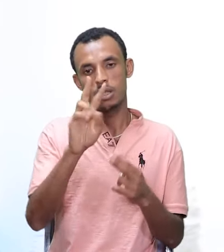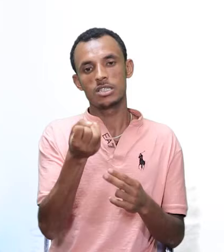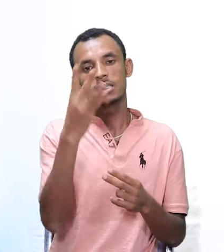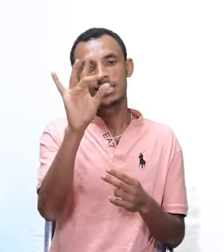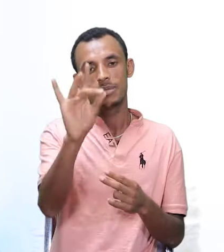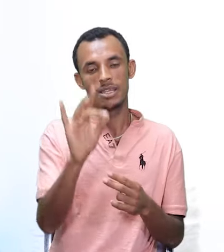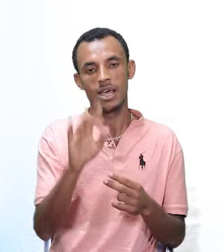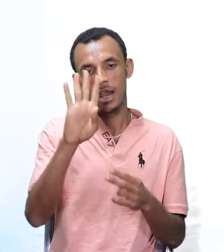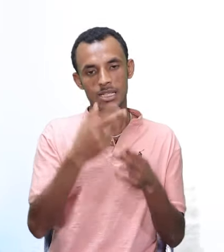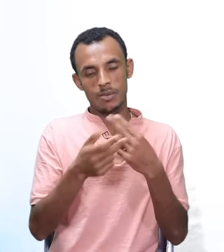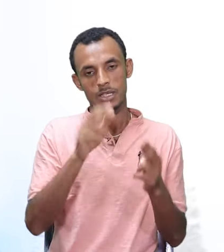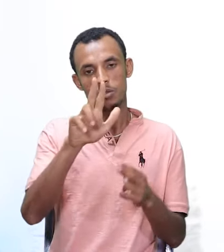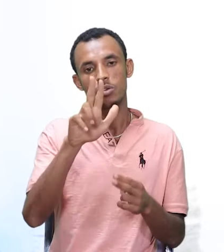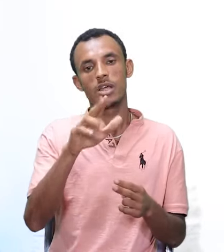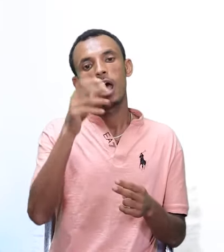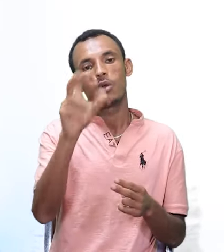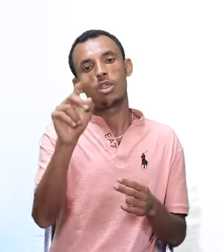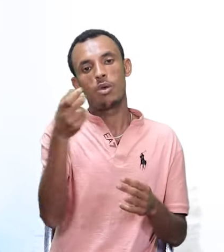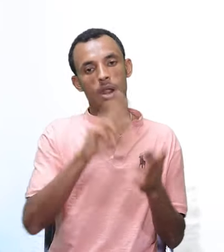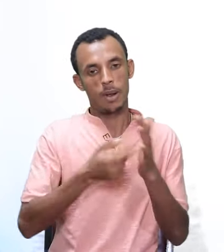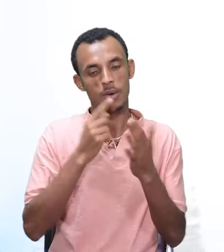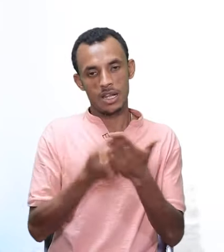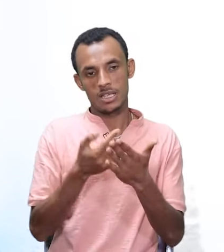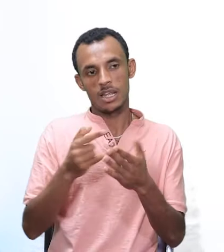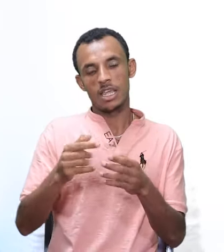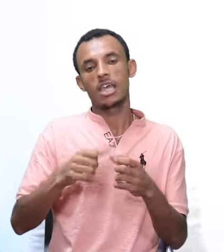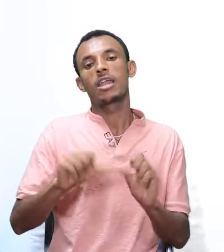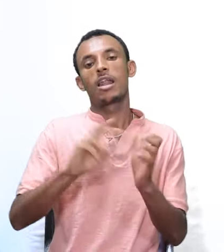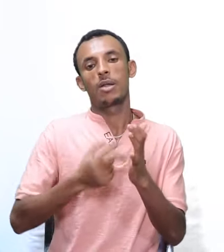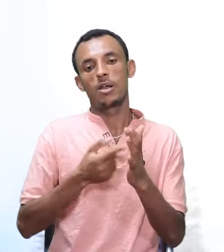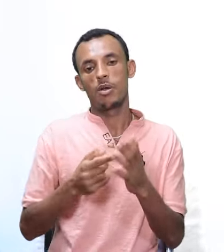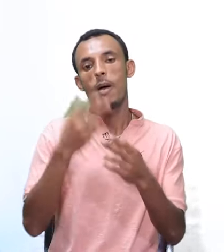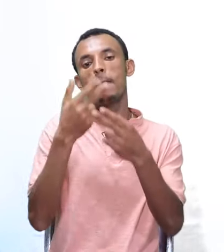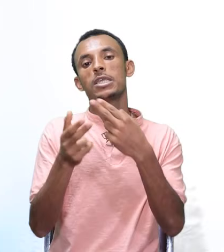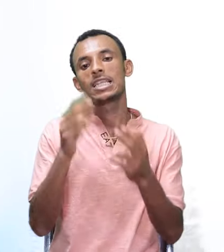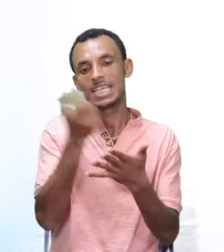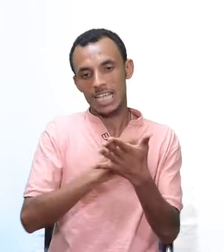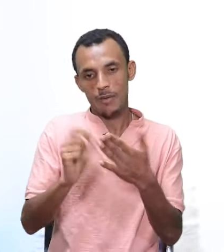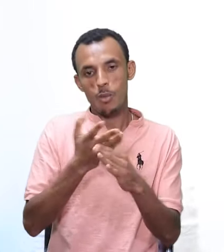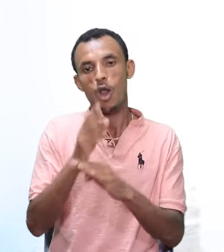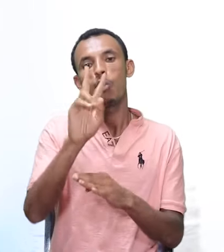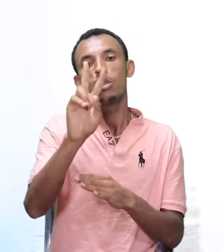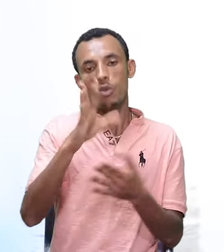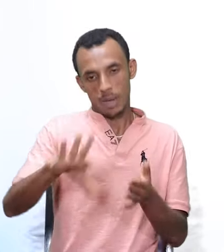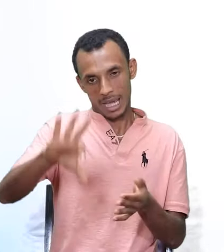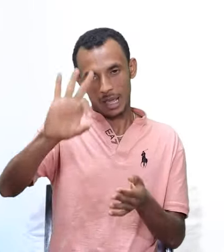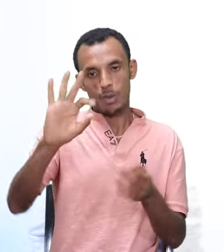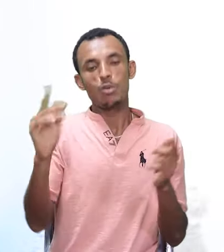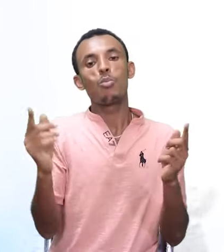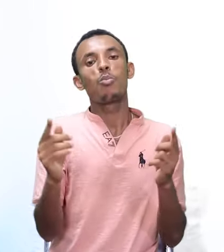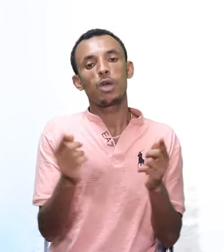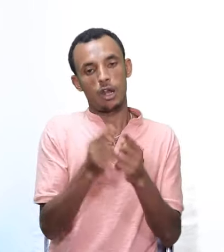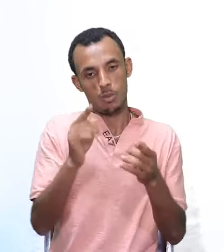ይሆናል። 4 ጊዜ 3 12 ይሆናል። እንዲህ ያለ ይቀጥላል። ከዛ ብዜቶችን ከጻፍን በኋላ አሁን ሁለቱም የሚገናኙበትን ቦታ የጋራ